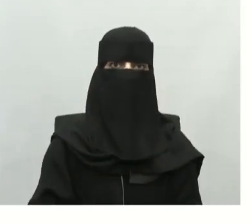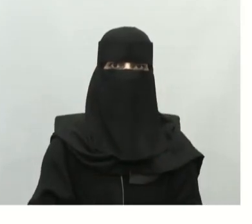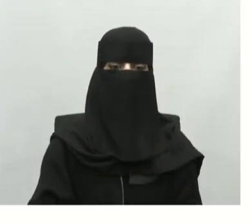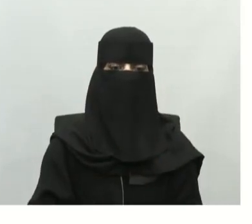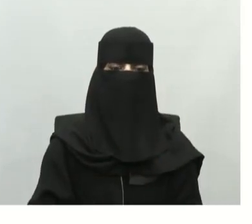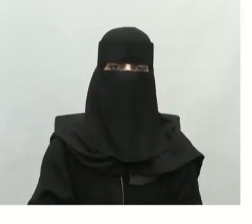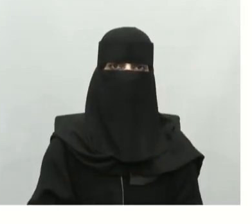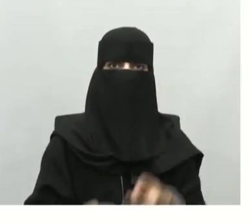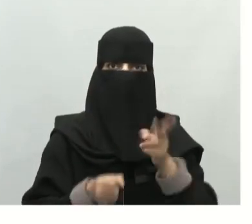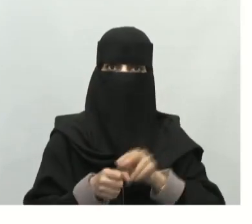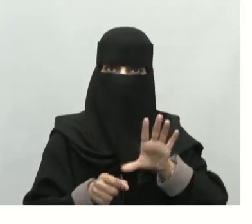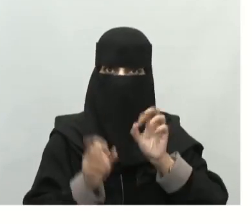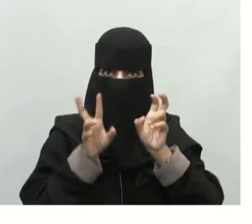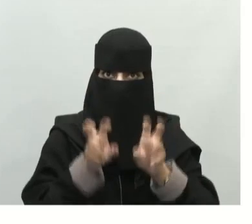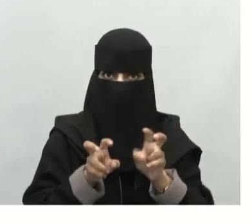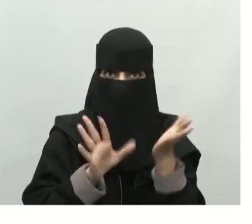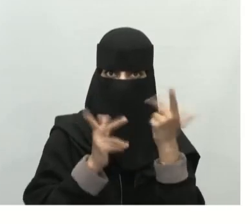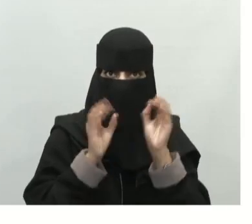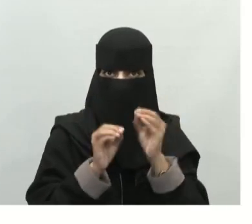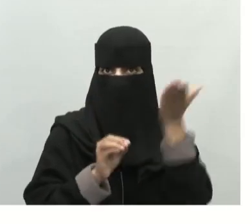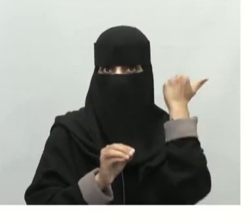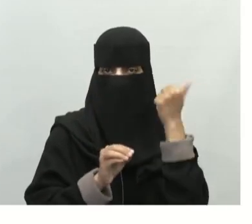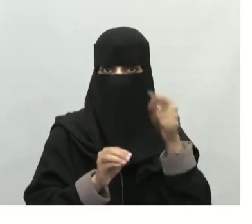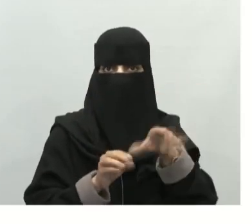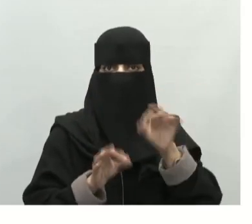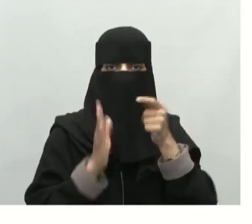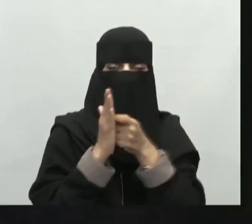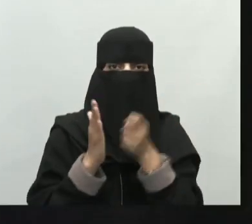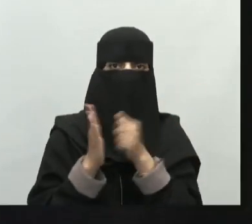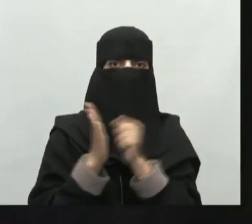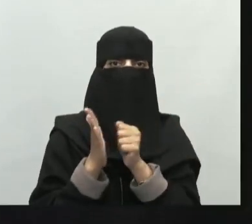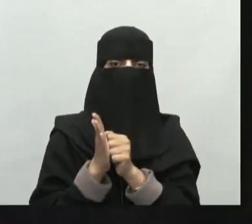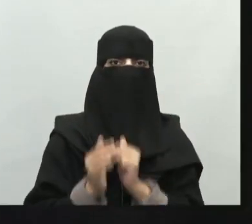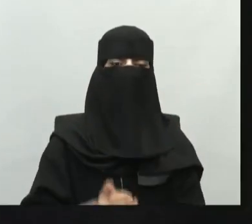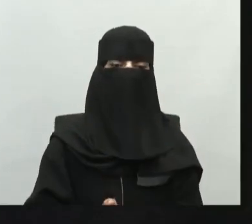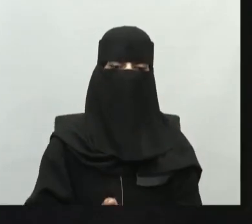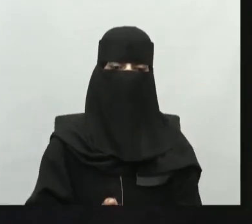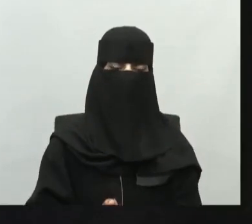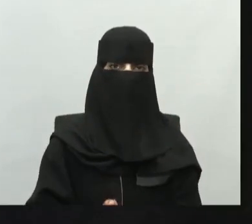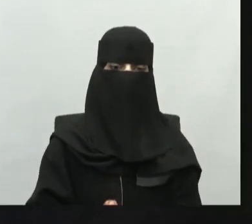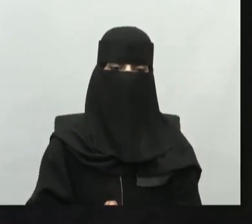الزواحف لكن توقفنا في الحصه الماضيه عند نشاطنا المنزلي